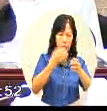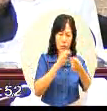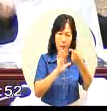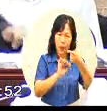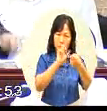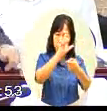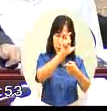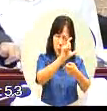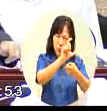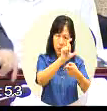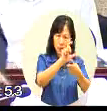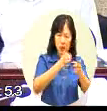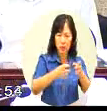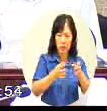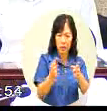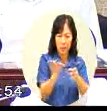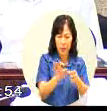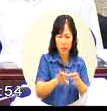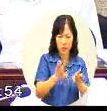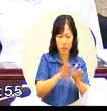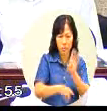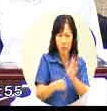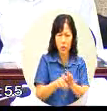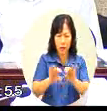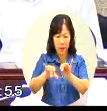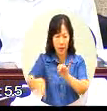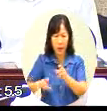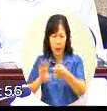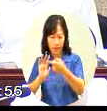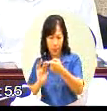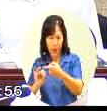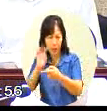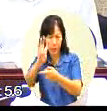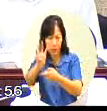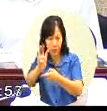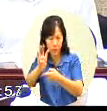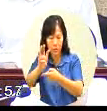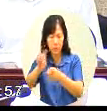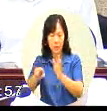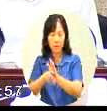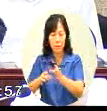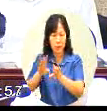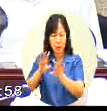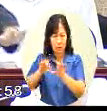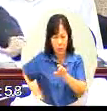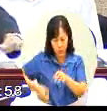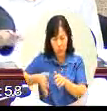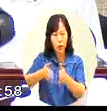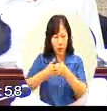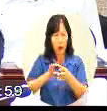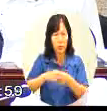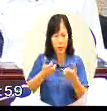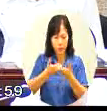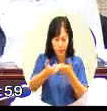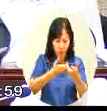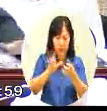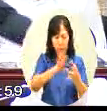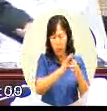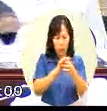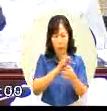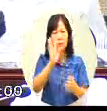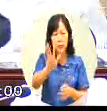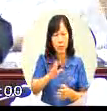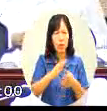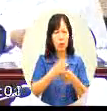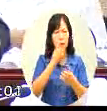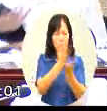用，是免税地，只有40%才是要缴税的地价税的。所以这种分布也有关系，就是